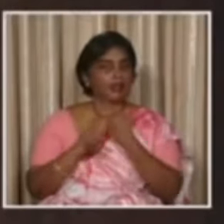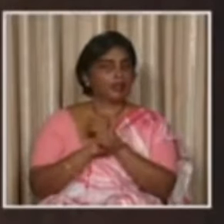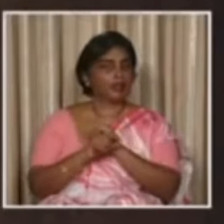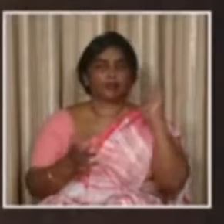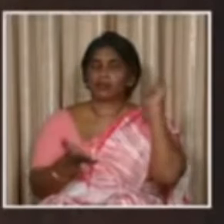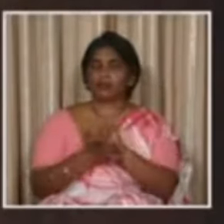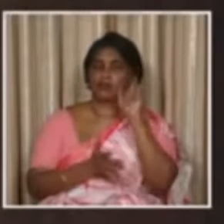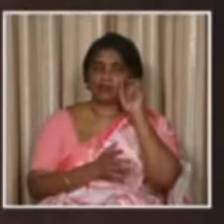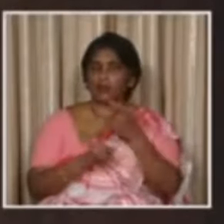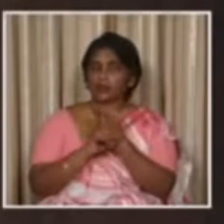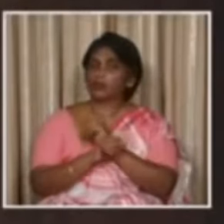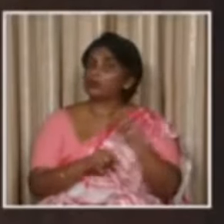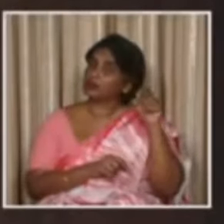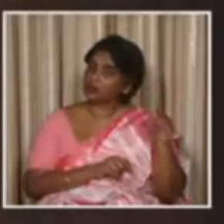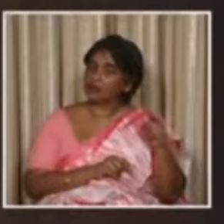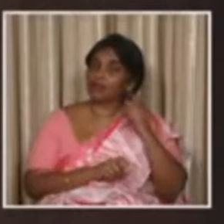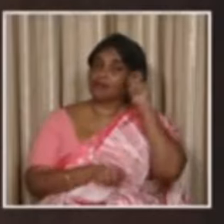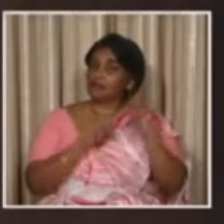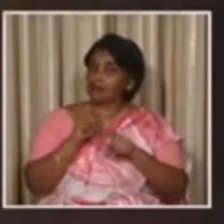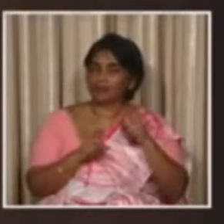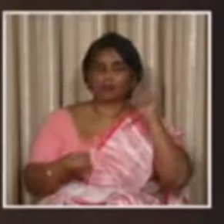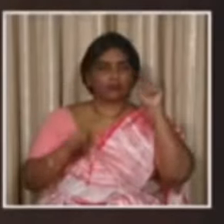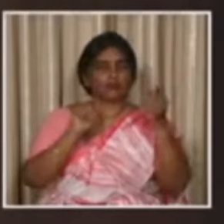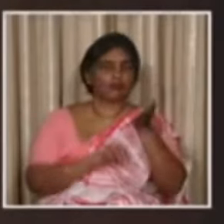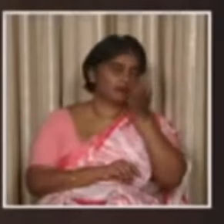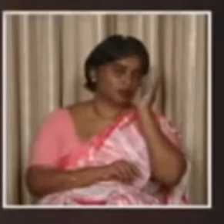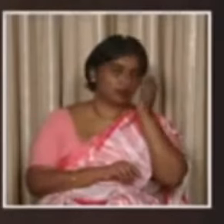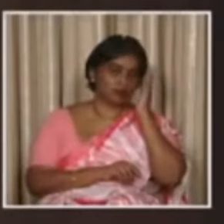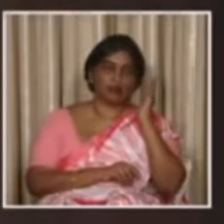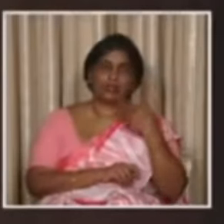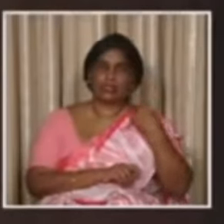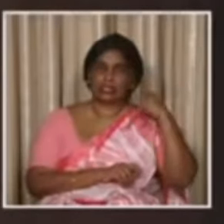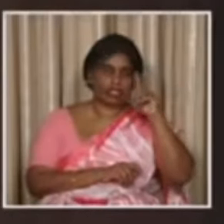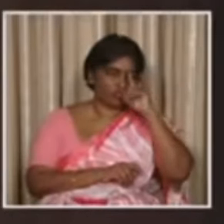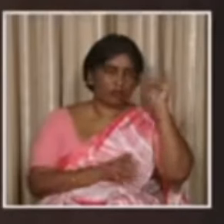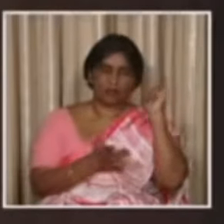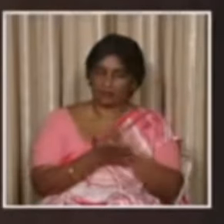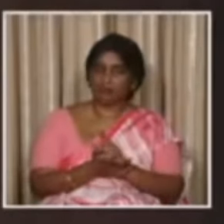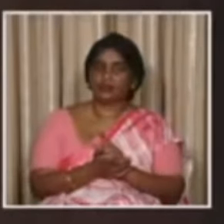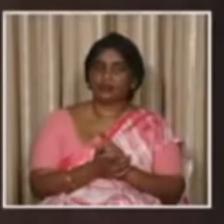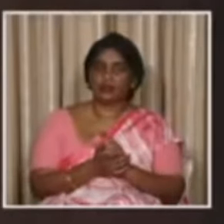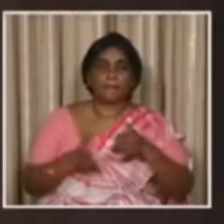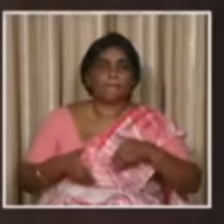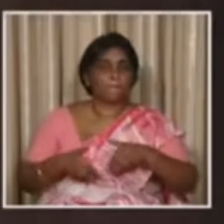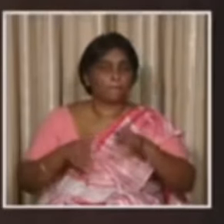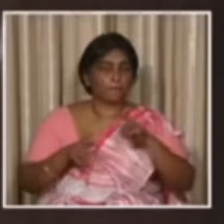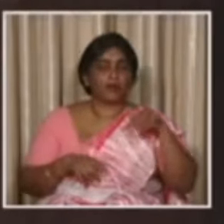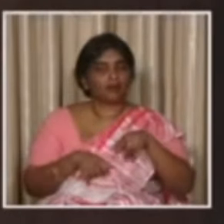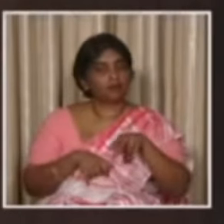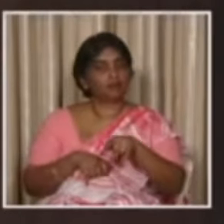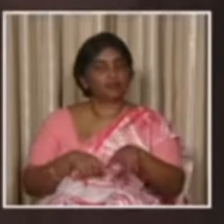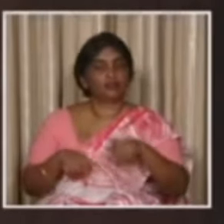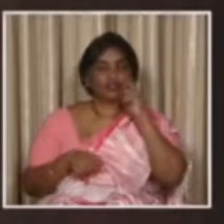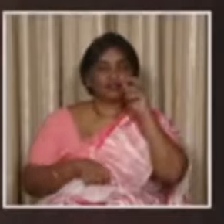ආපුවාම එයාපෝට් එකේ මිනිස්සු තැන් තැන් වල බුදි මං ගේසදී එනකොට මේ පාරවල් දිගේ අර එන මාර්ග